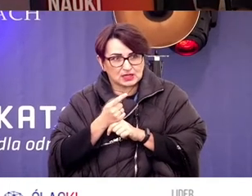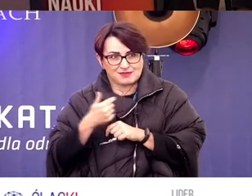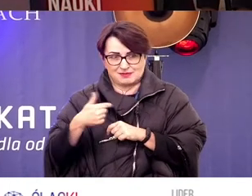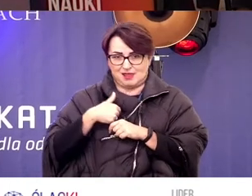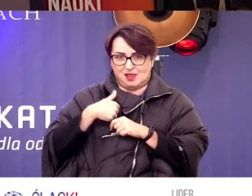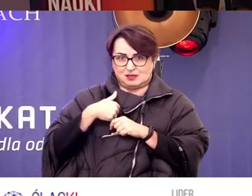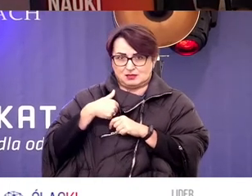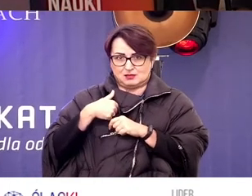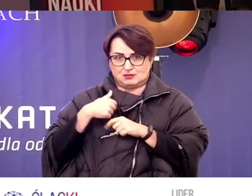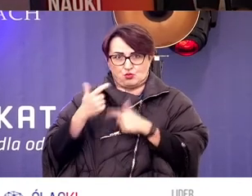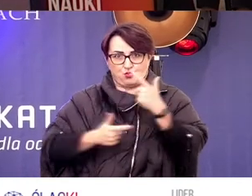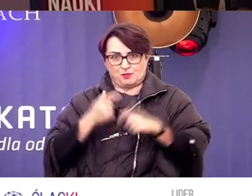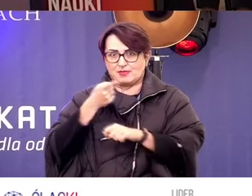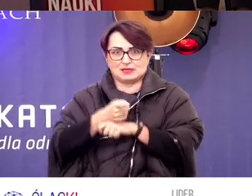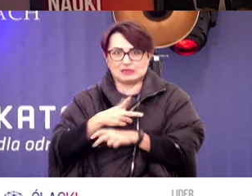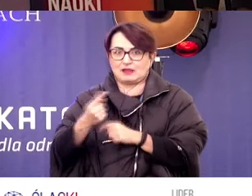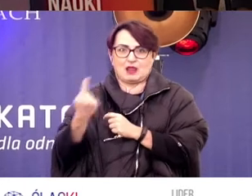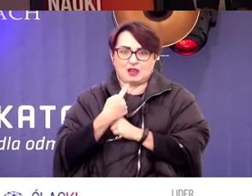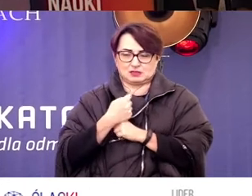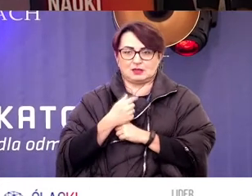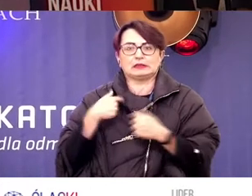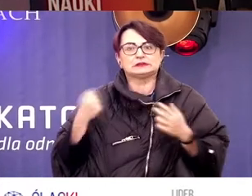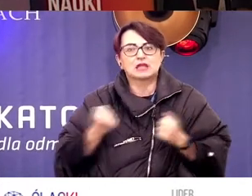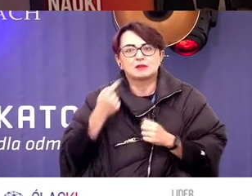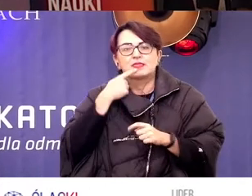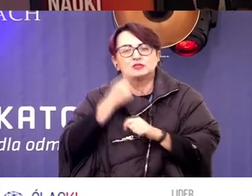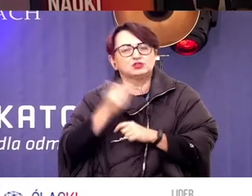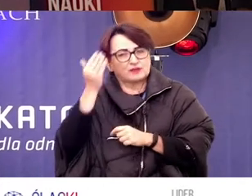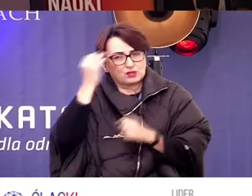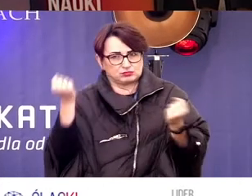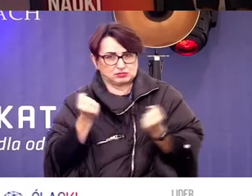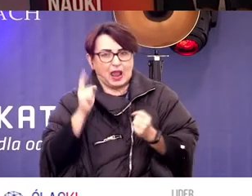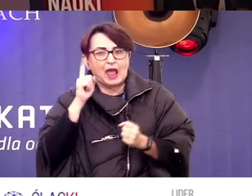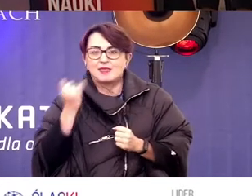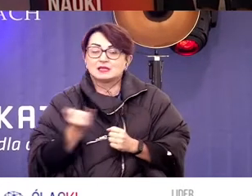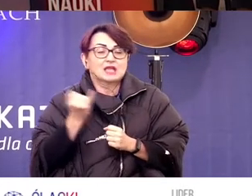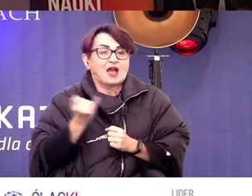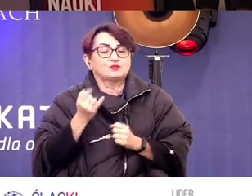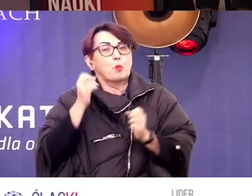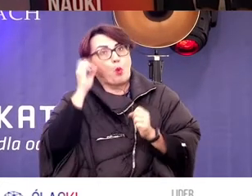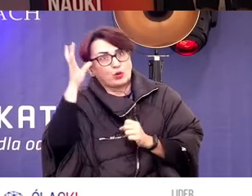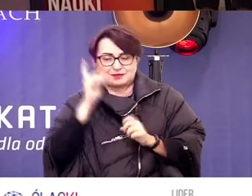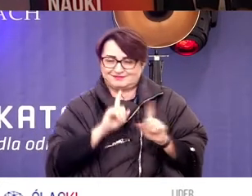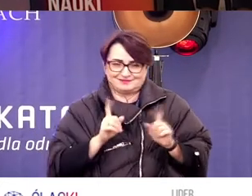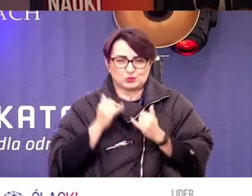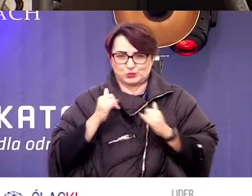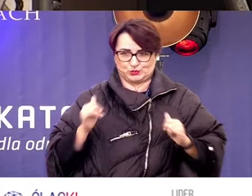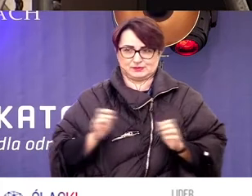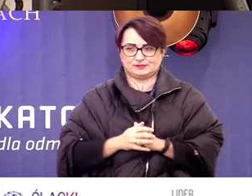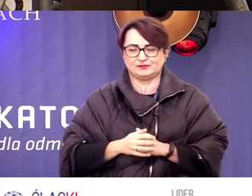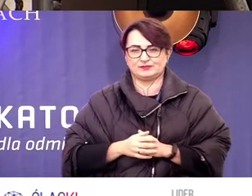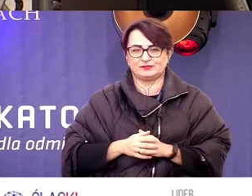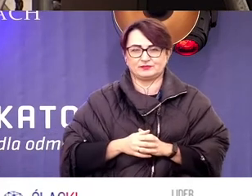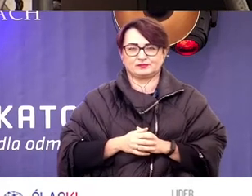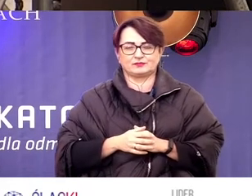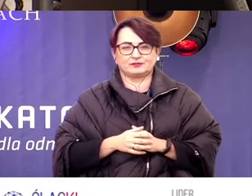ja był kowalem swojego losu i staram się podejmować decyzje świadomie, aczkolwiek nie zawsze one są racjonalne. Bliżej